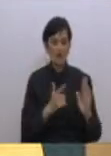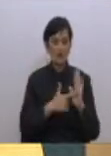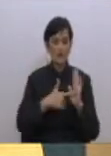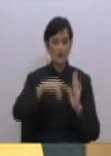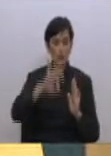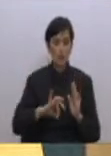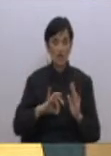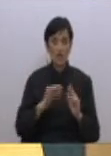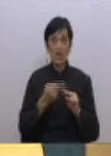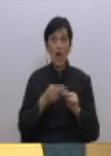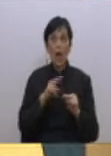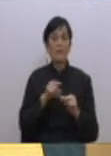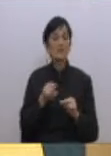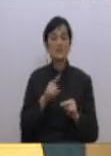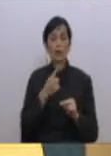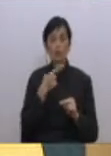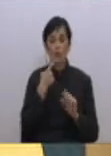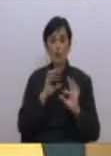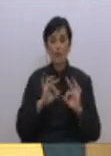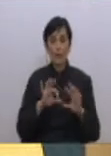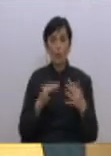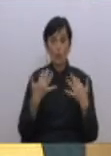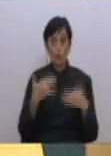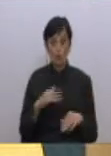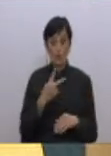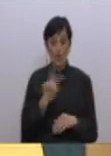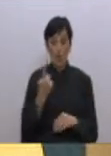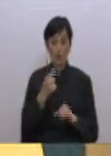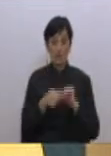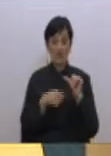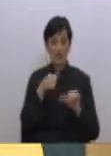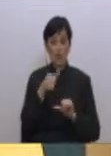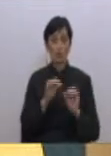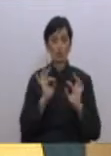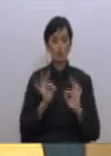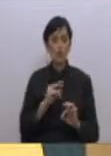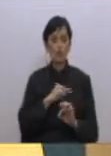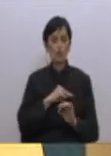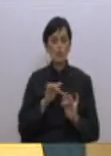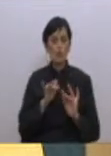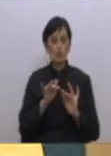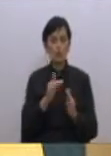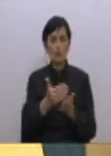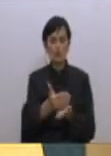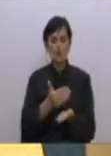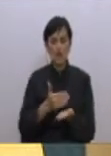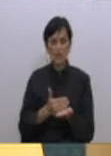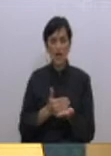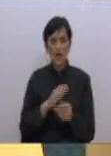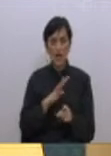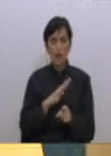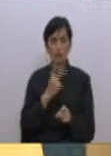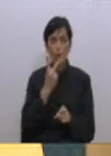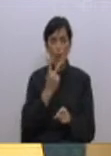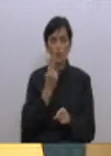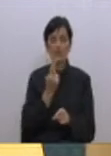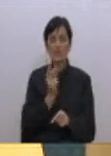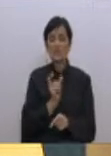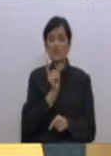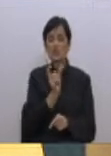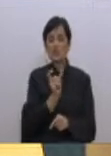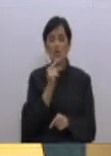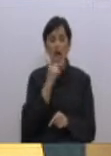7%. ამას რატო ვამბობ? უკვე 21 წელს სწორი მუშაობის შედეგად მოხდა ორნიშნე ეკონომიკური